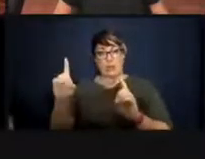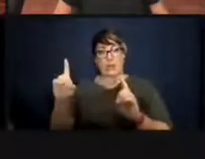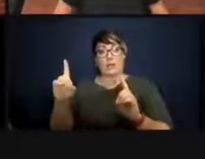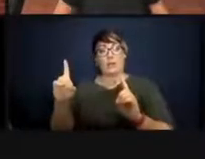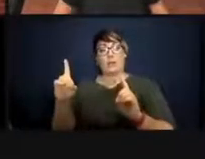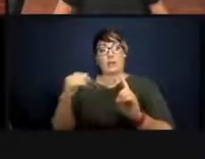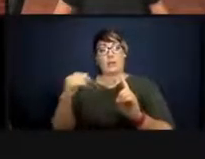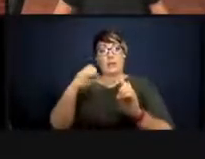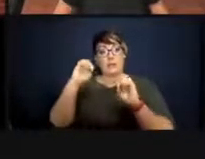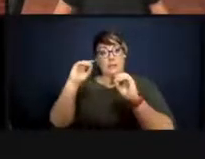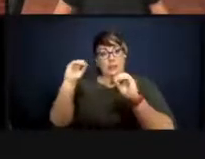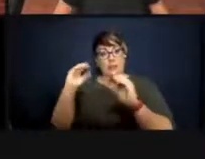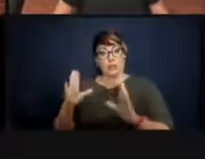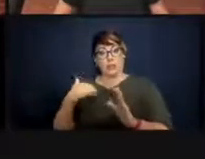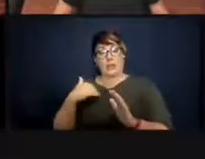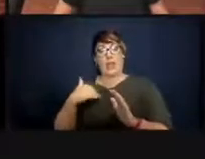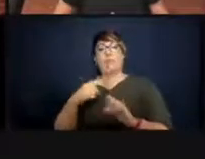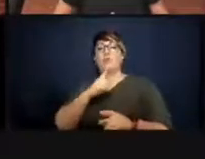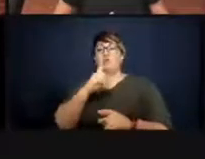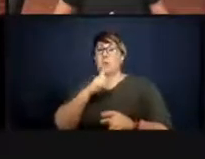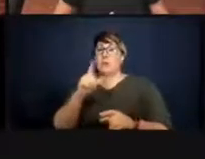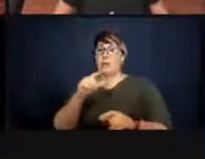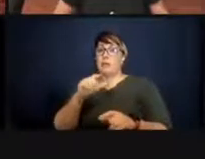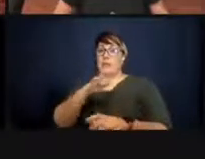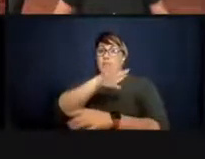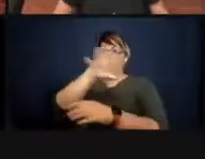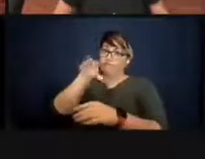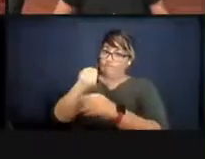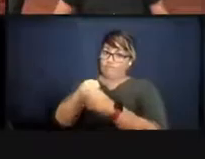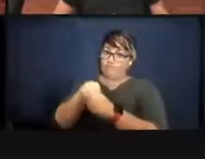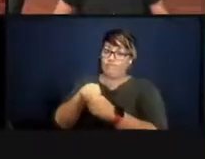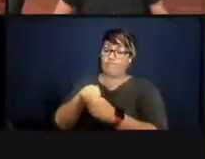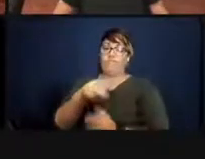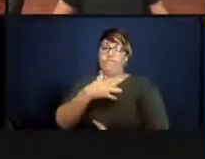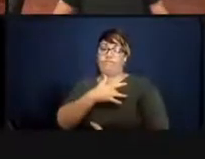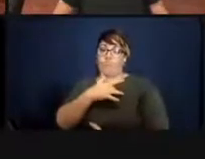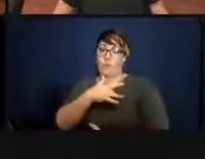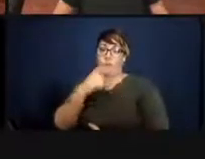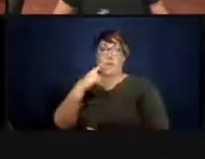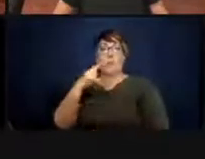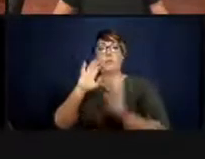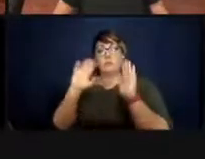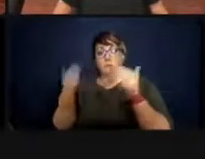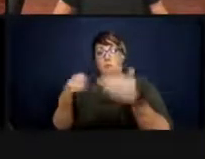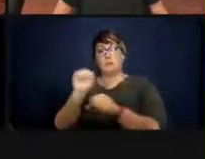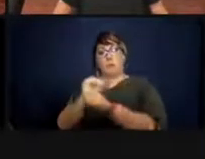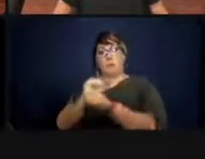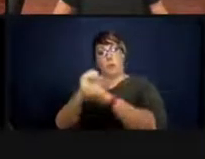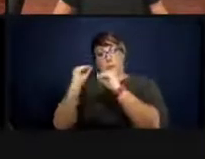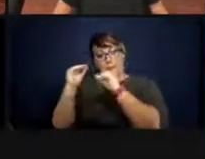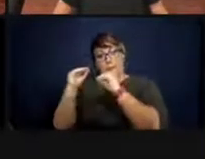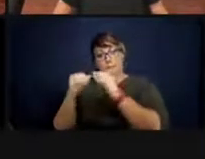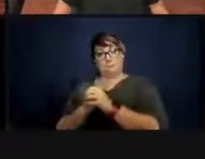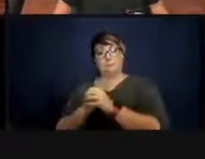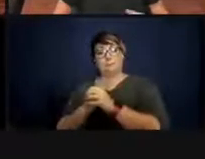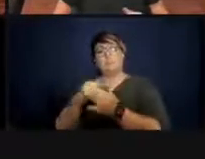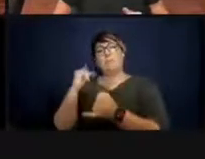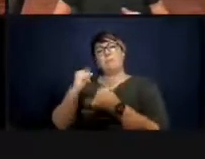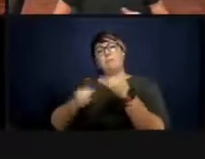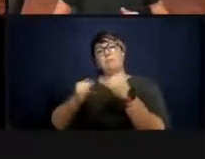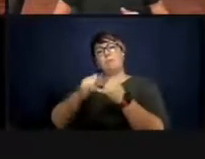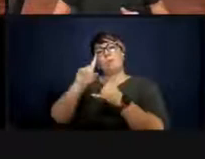nafikiri walimu ambao tuliajiri ni wale ambao walikuwa wakitaka sana kufanya kazi ya